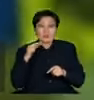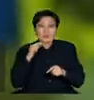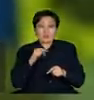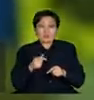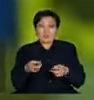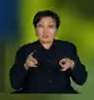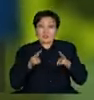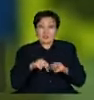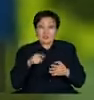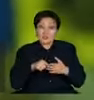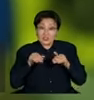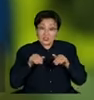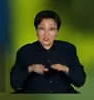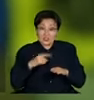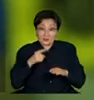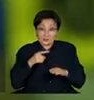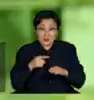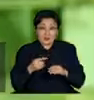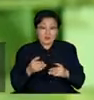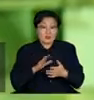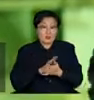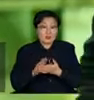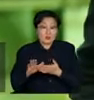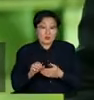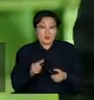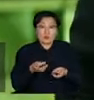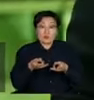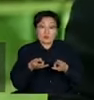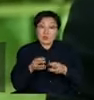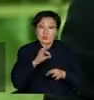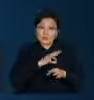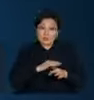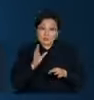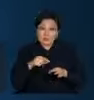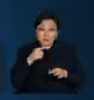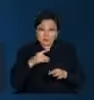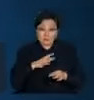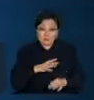қалдықтар мәселесі шешілетінін атап өтіп, оның таза отын ретінде пайдаланылатынын сөз етті.